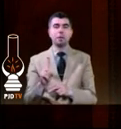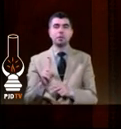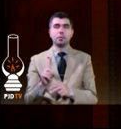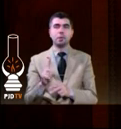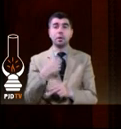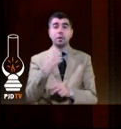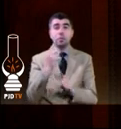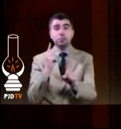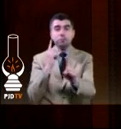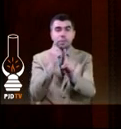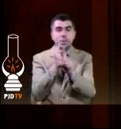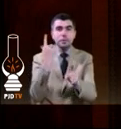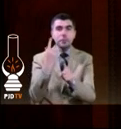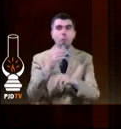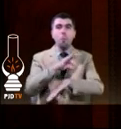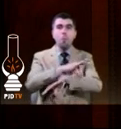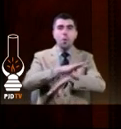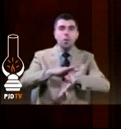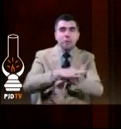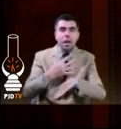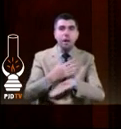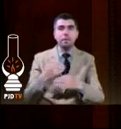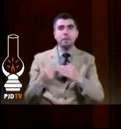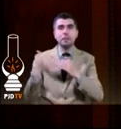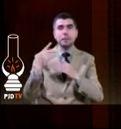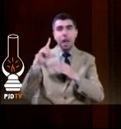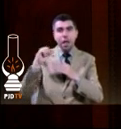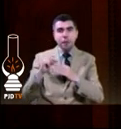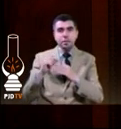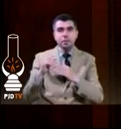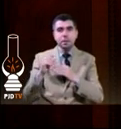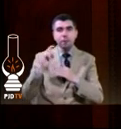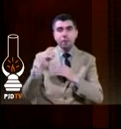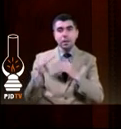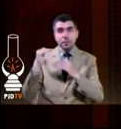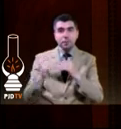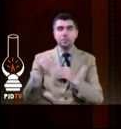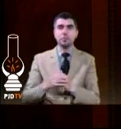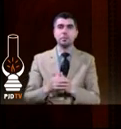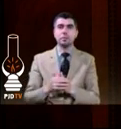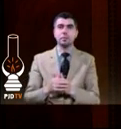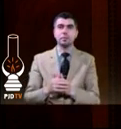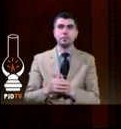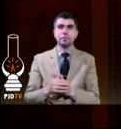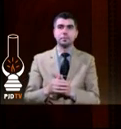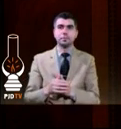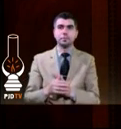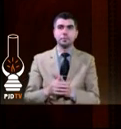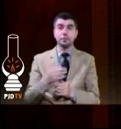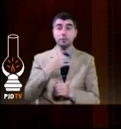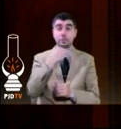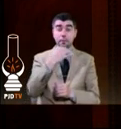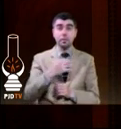مع الموظفين غيقولوا لهم علاش خليتيو التقاعد ينقص. وصلنا لسميتو قلت